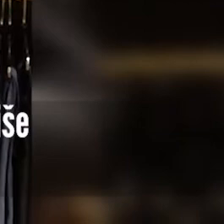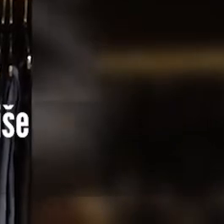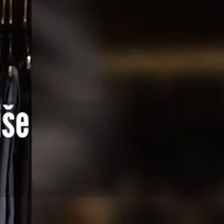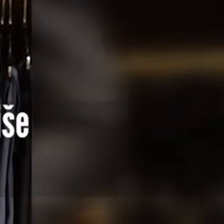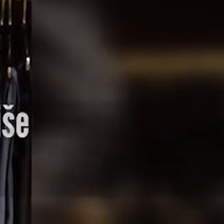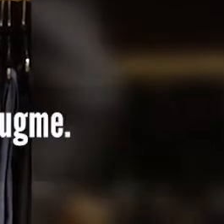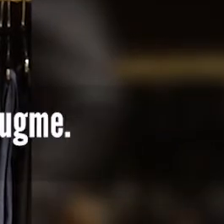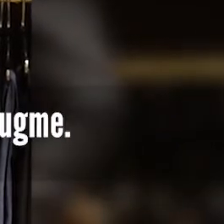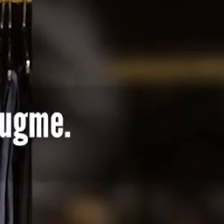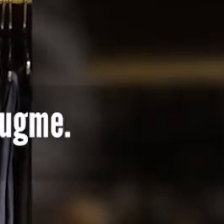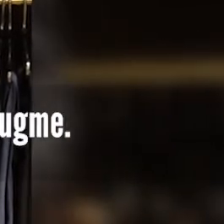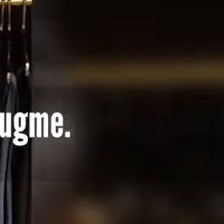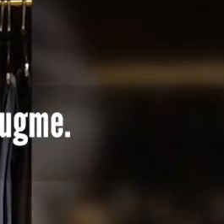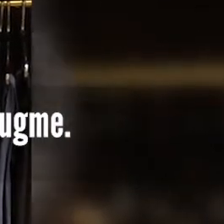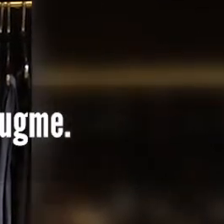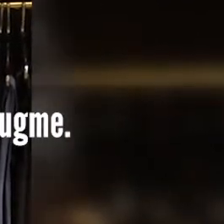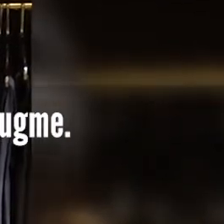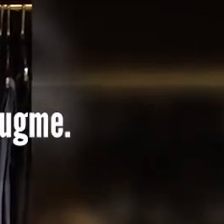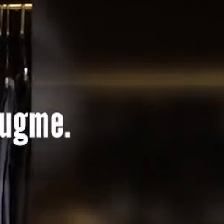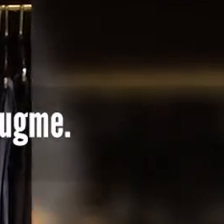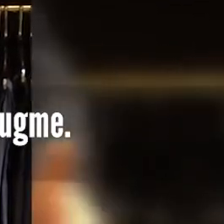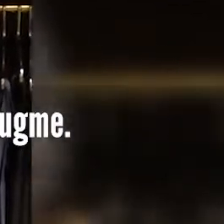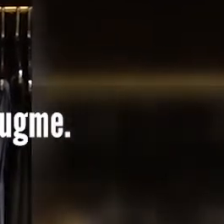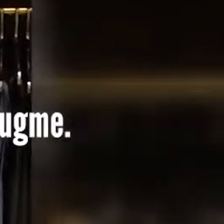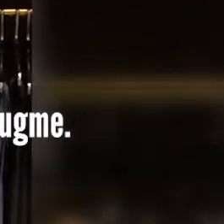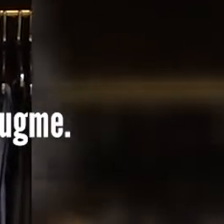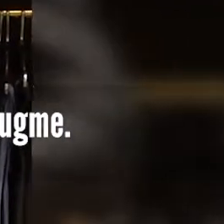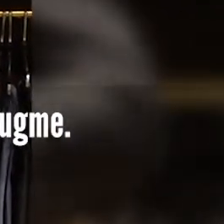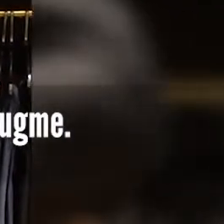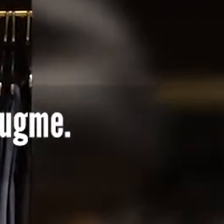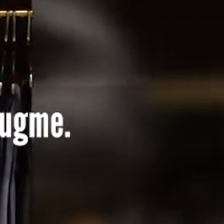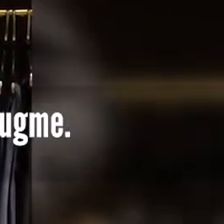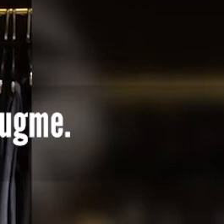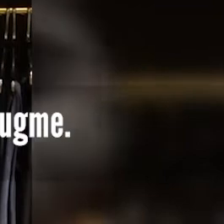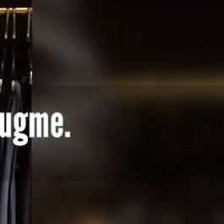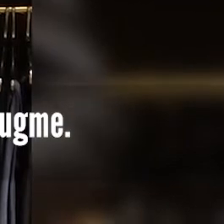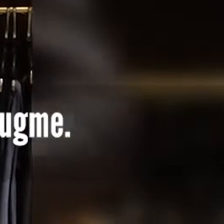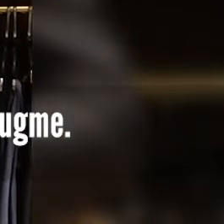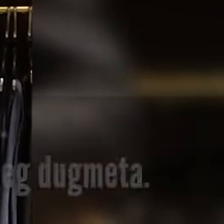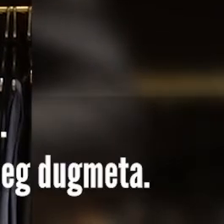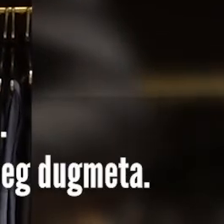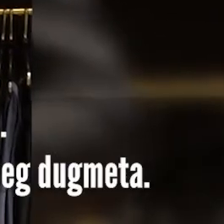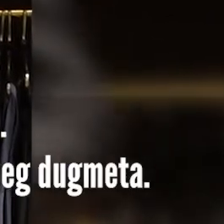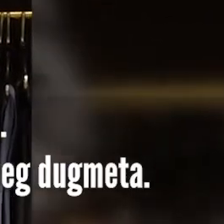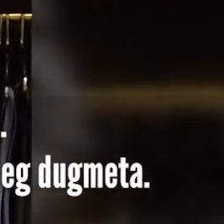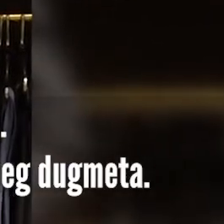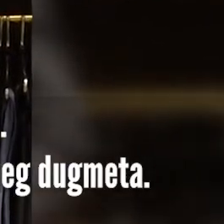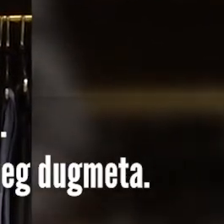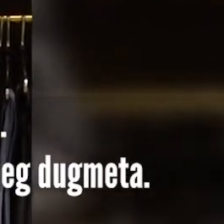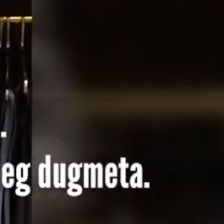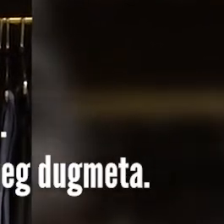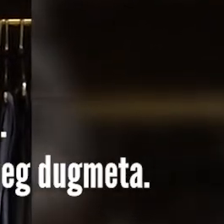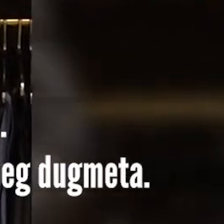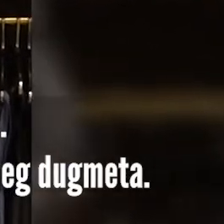man offen? Welchen macht man zu? Gibt es eine Regel? Ja, es gibt eine. Man sagt immer, den letzten Knopf soll man offen